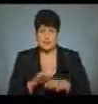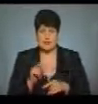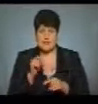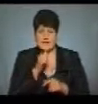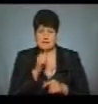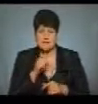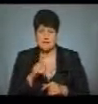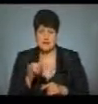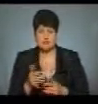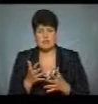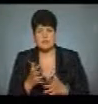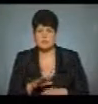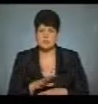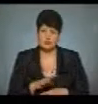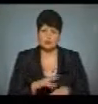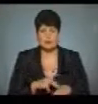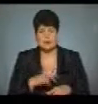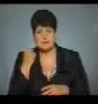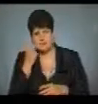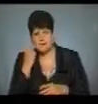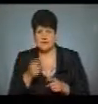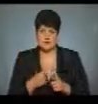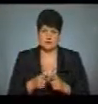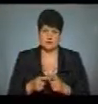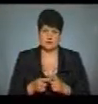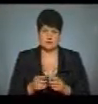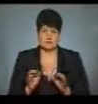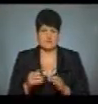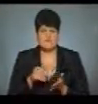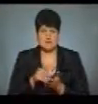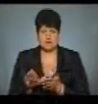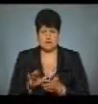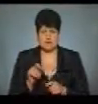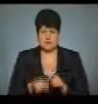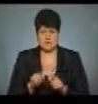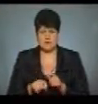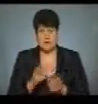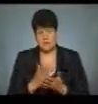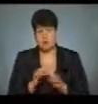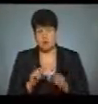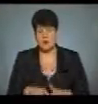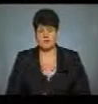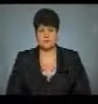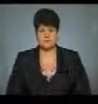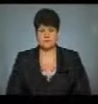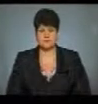щоб з'ясувати, чи були поліцейські в стані алкогольного сп'яніння. Вони відмовились від тесту, мають таке право.